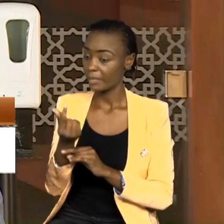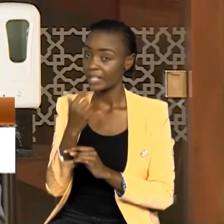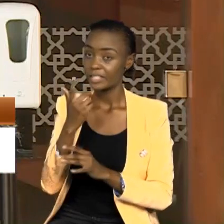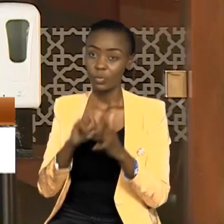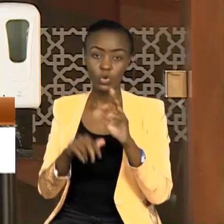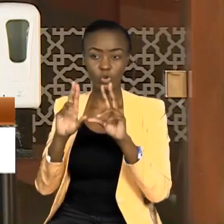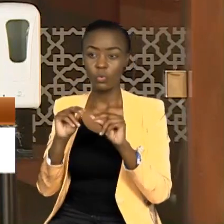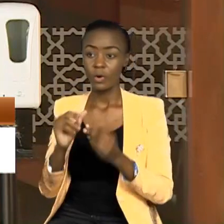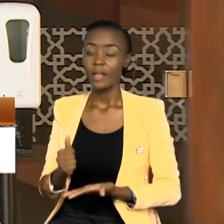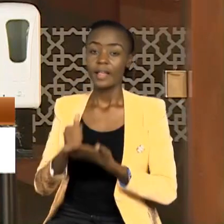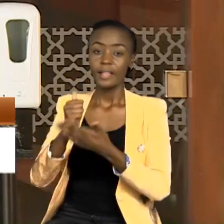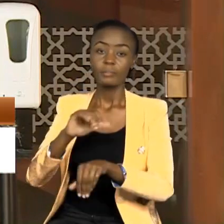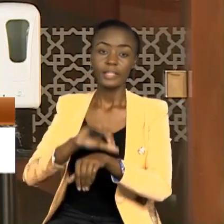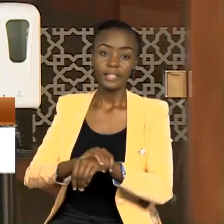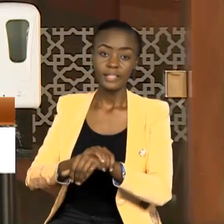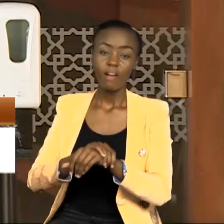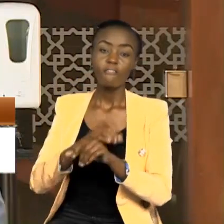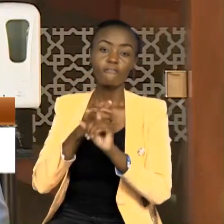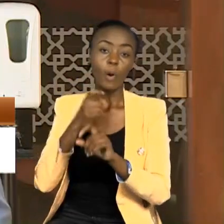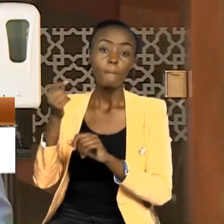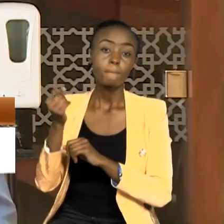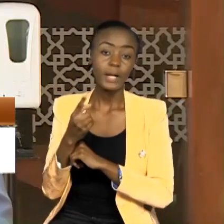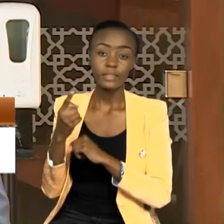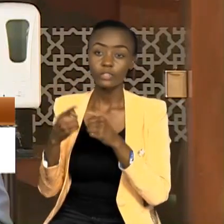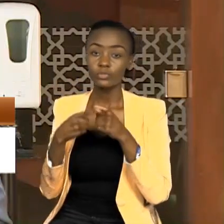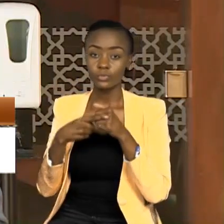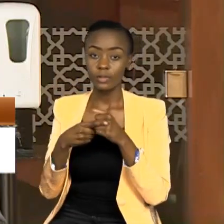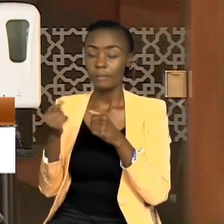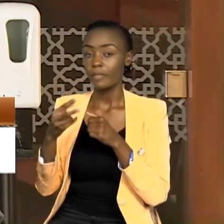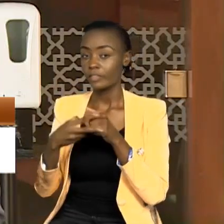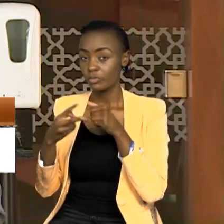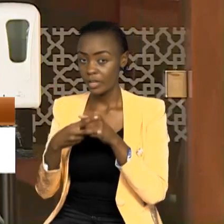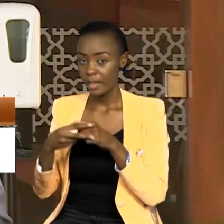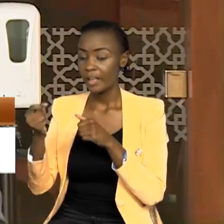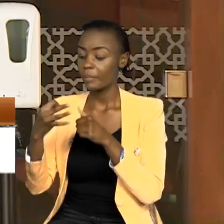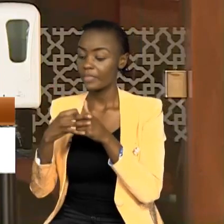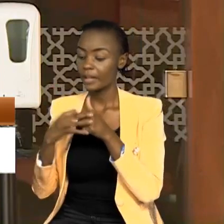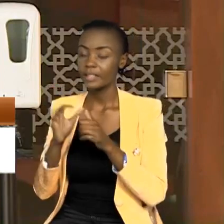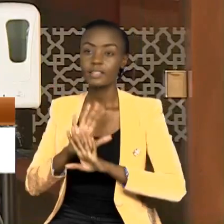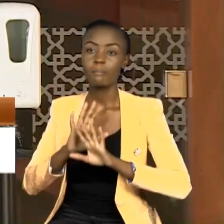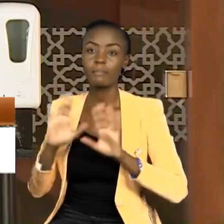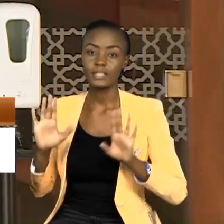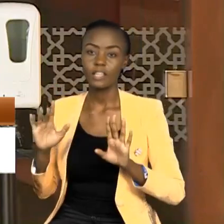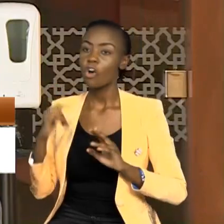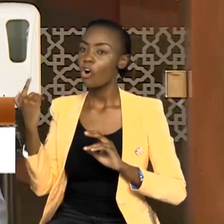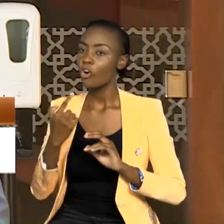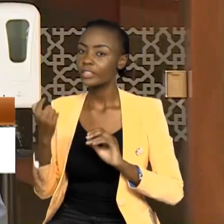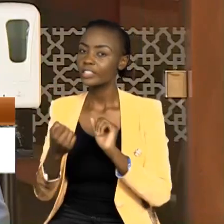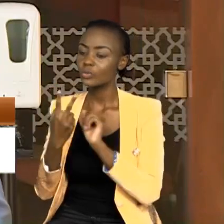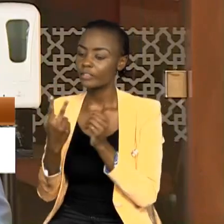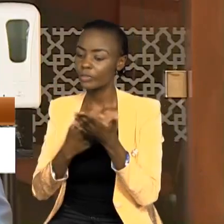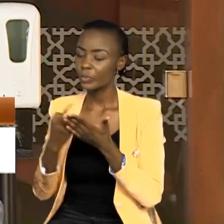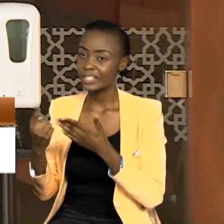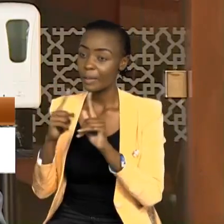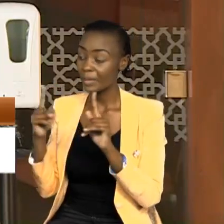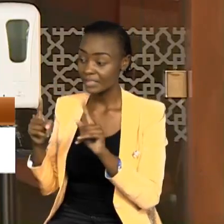kwamba waliweza kuzipokea ikiwa ni mwezi Juni, mwezi wa Julai na vile vile mwezi wa Agosti ikiwa ni wiki 12 ikilinganishwa na